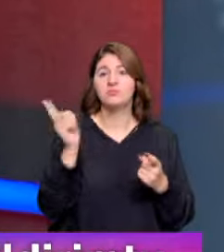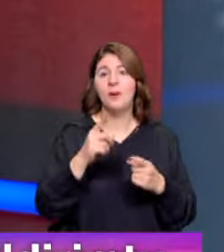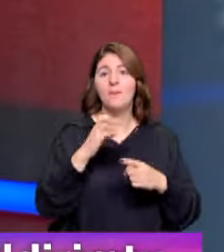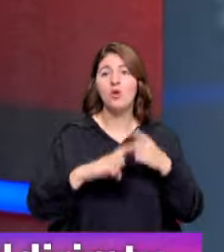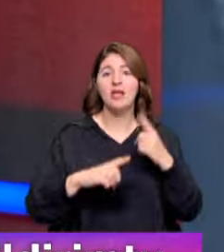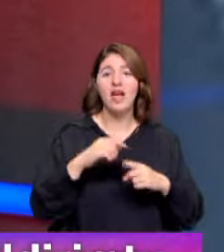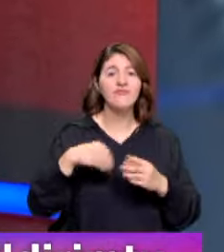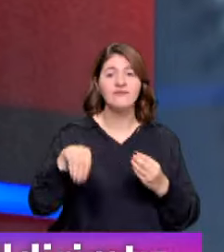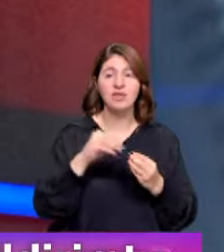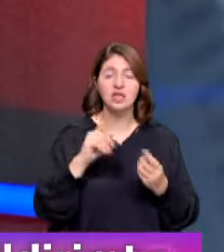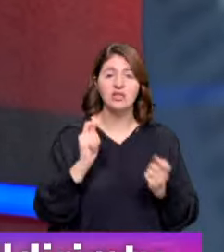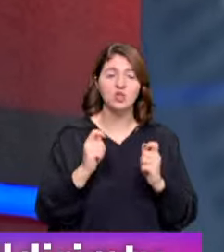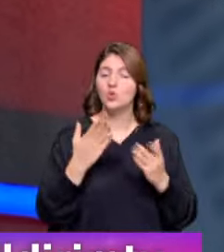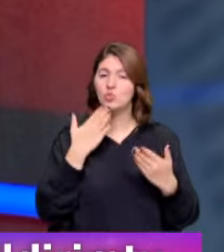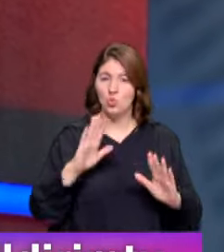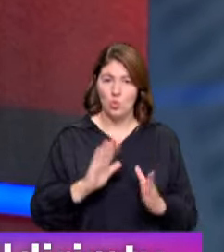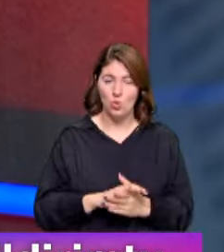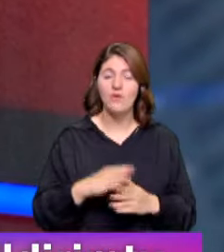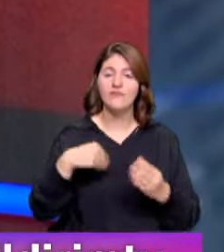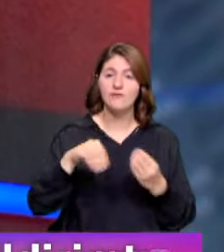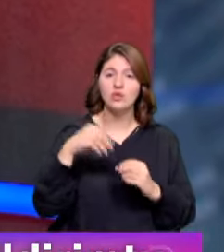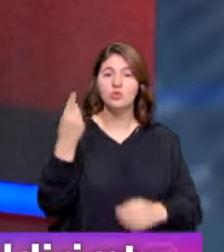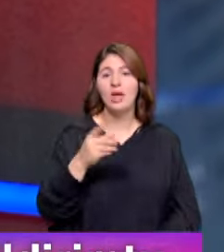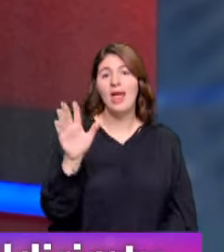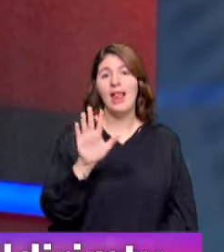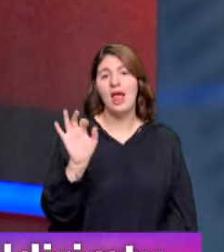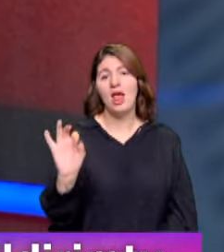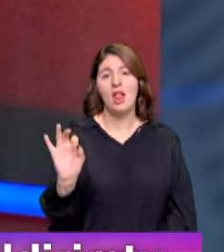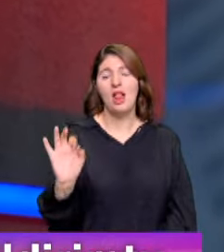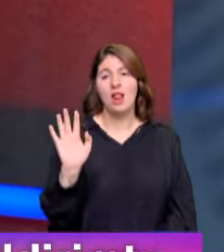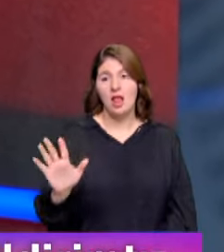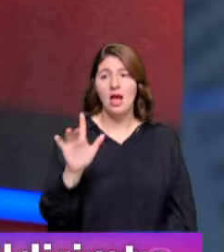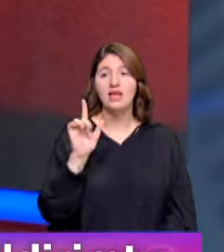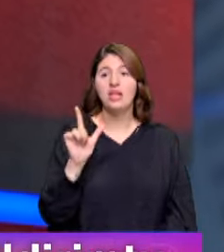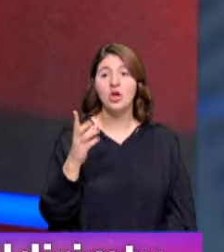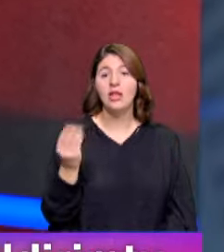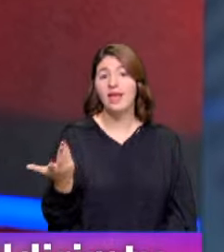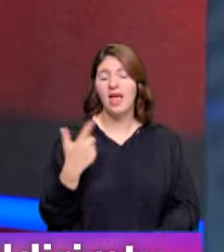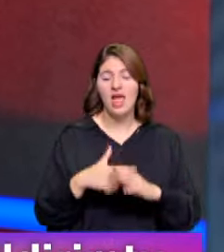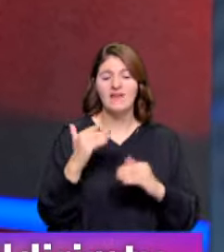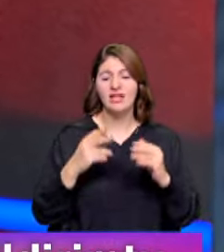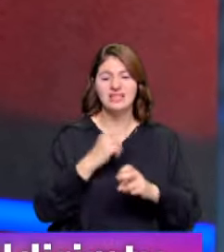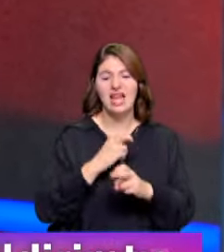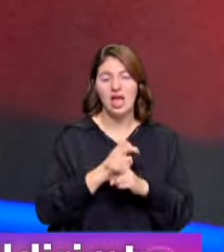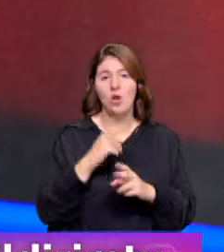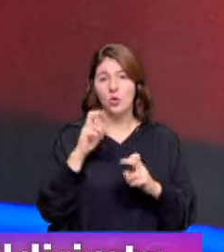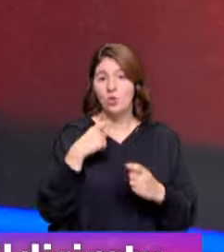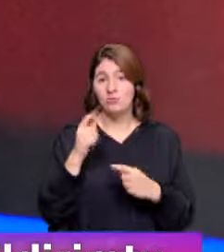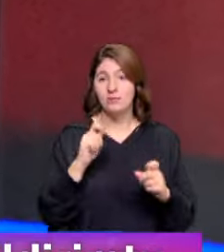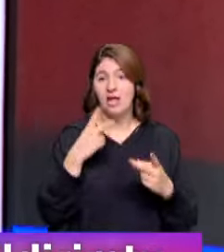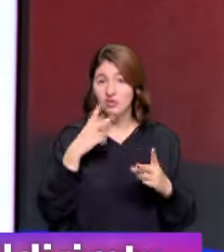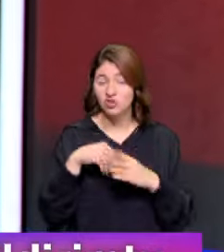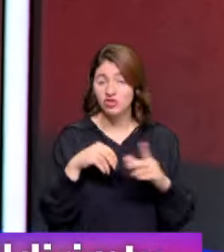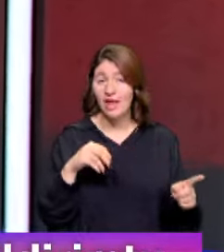politika faizinde değişikliğe gidilmedi. Faiz %50'de sabit kaldı. Gerekçe olarak enflasyon riskinden bahsedildi